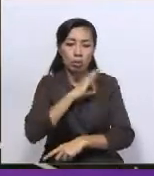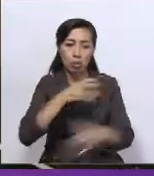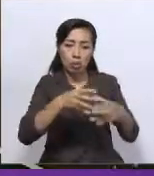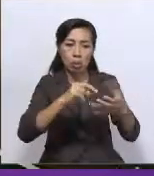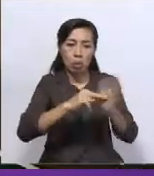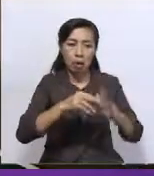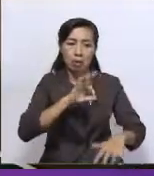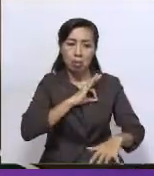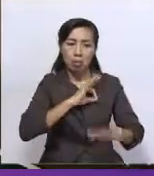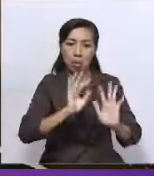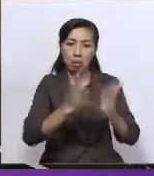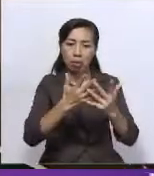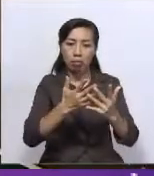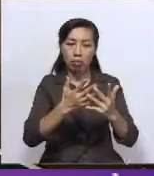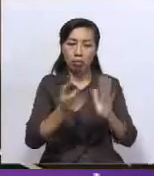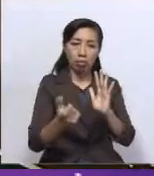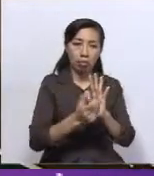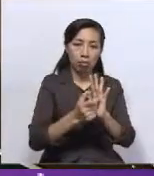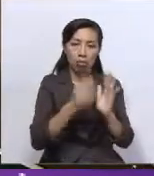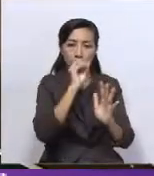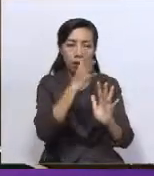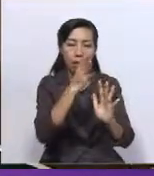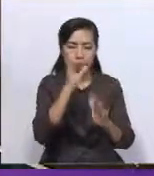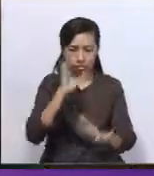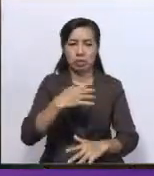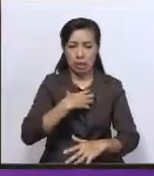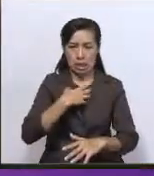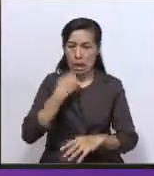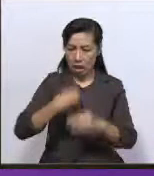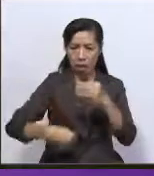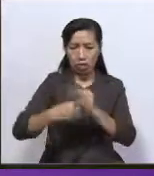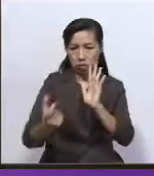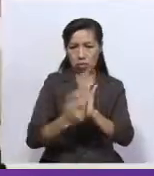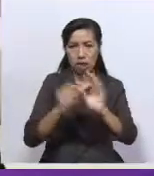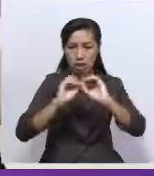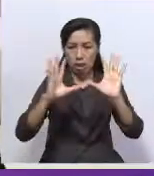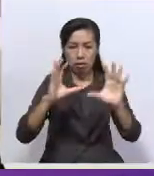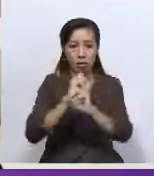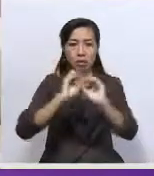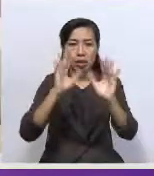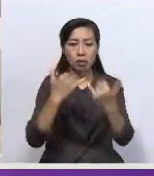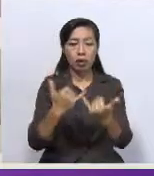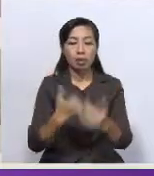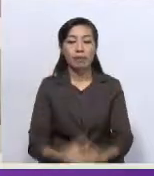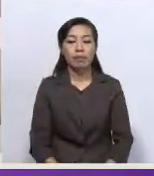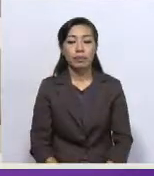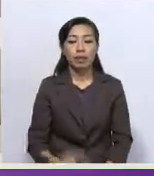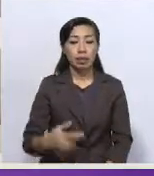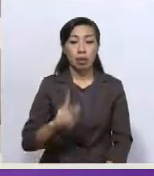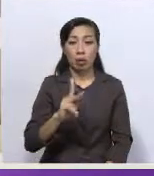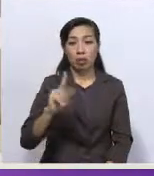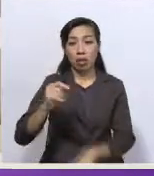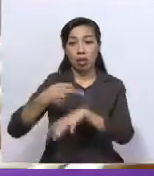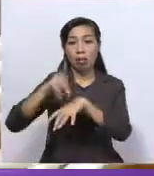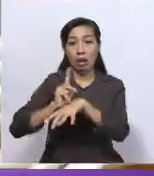ภาพความเป็นสมาชิกพรรคการเมืองหรือไม่จึงอยากให้มีข้อยุติภายในวันนี้ค่ะด้านนายสุภชัยสมเจริญประธานกกต.